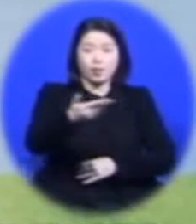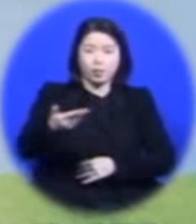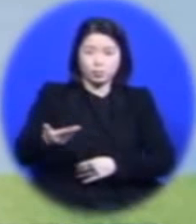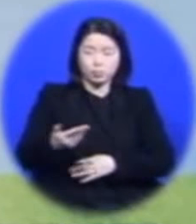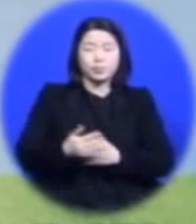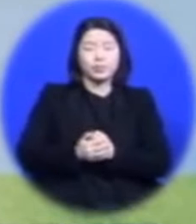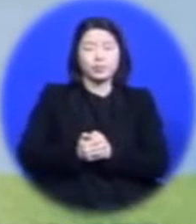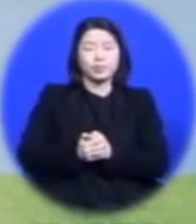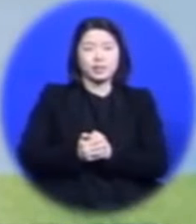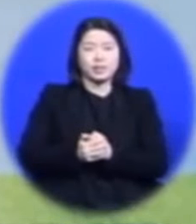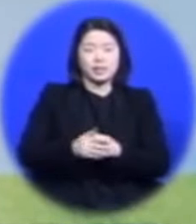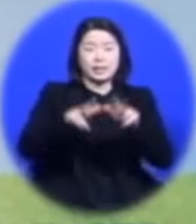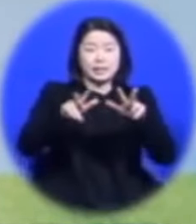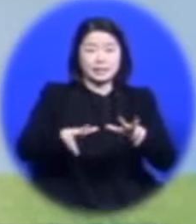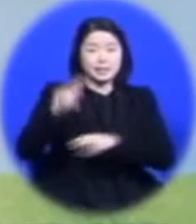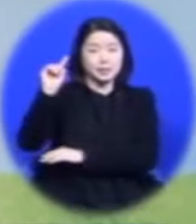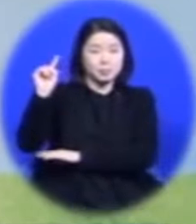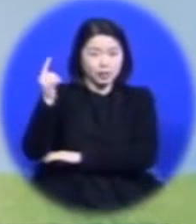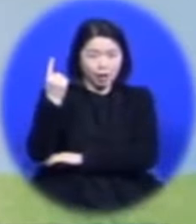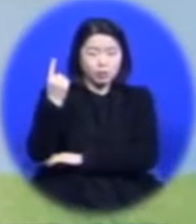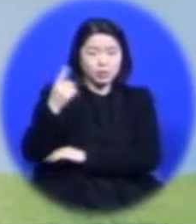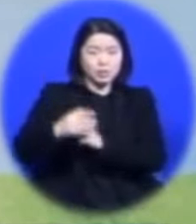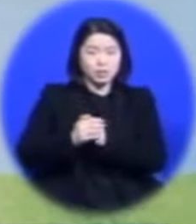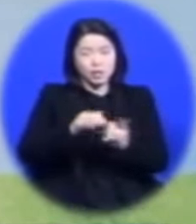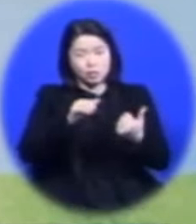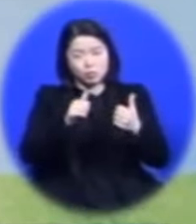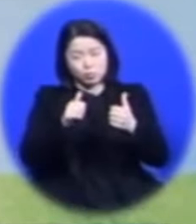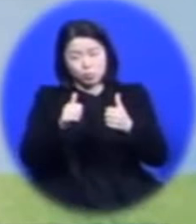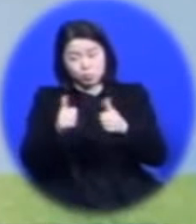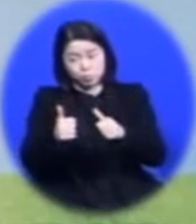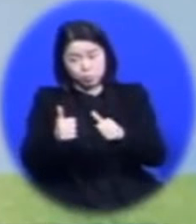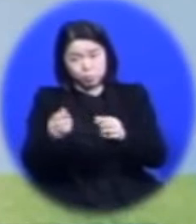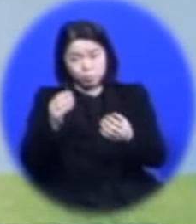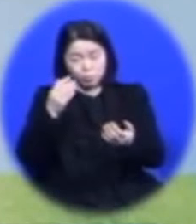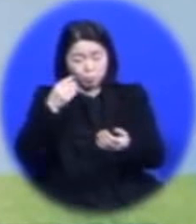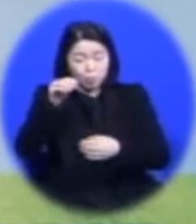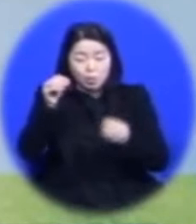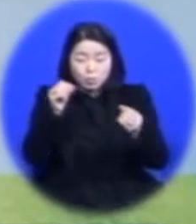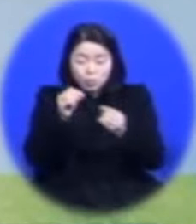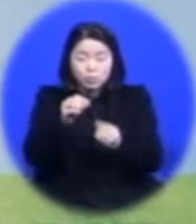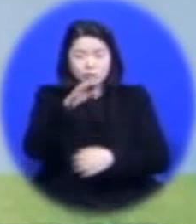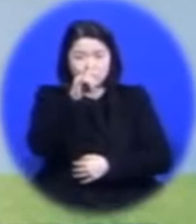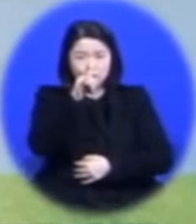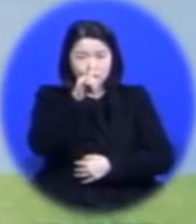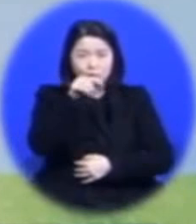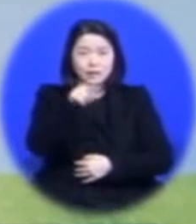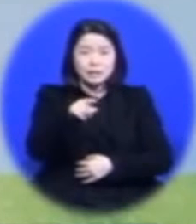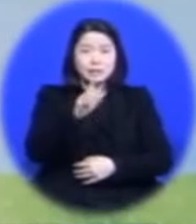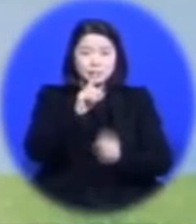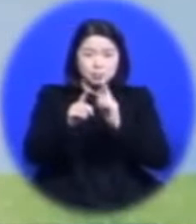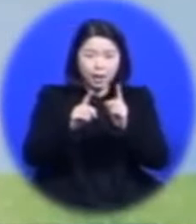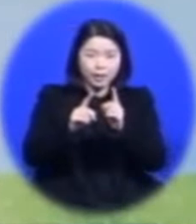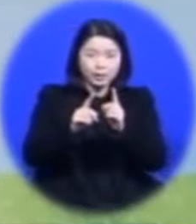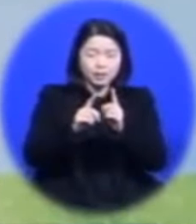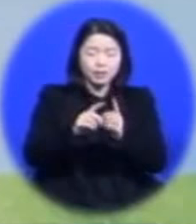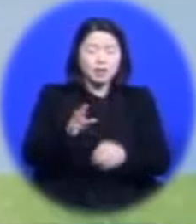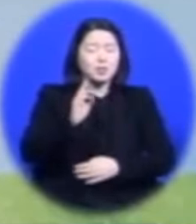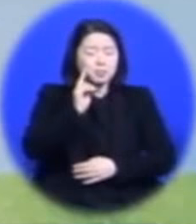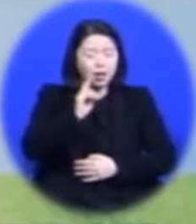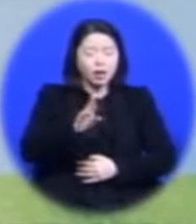여러분 지금 다윗이 죽음을 얼마 앞두고 있습니다 그 말은 아주